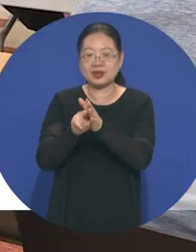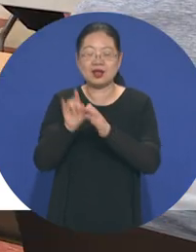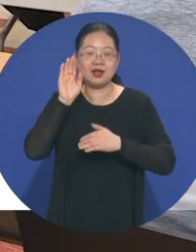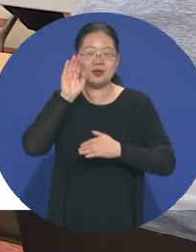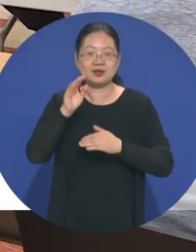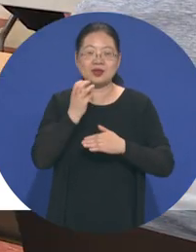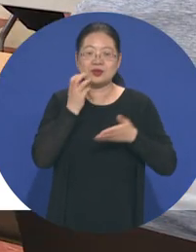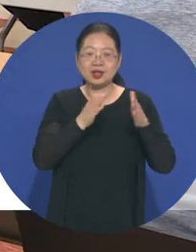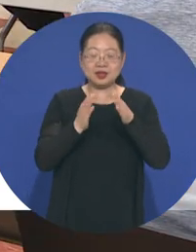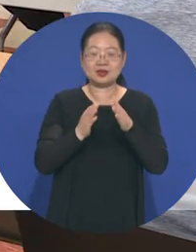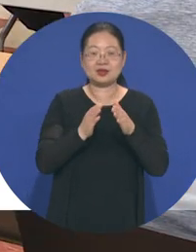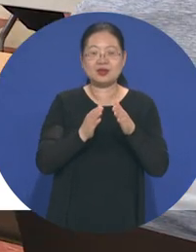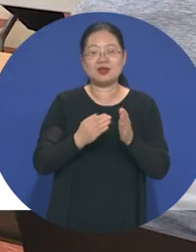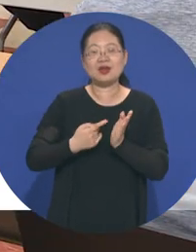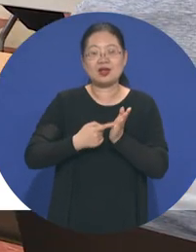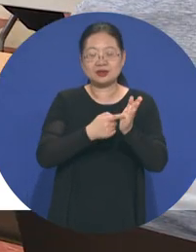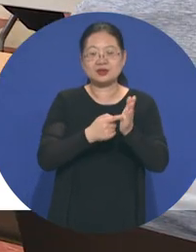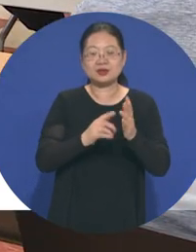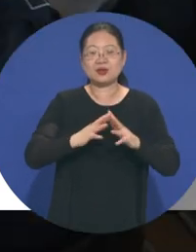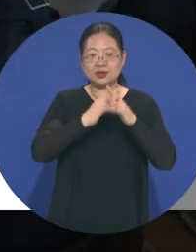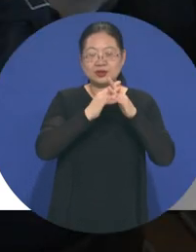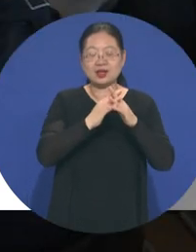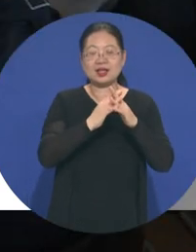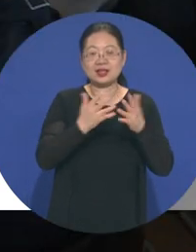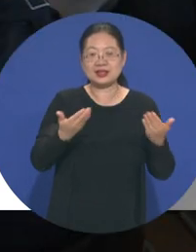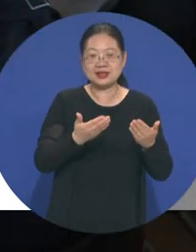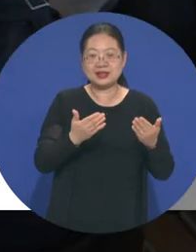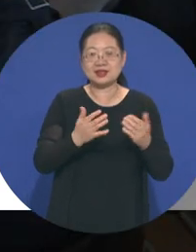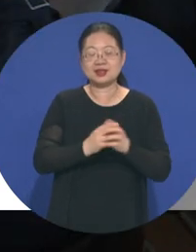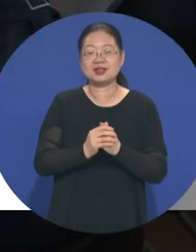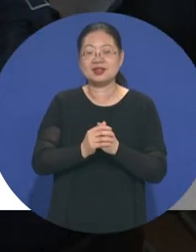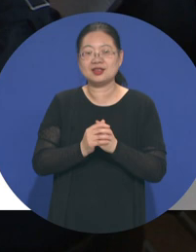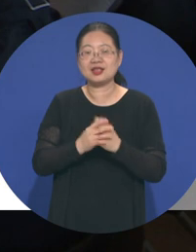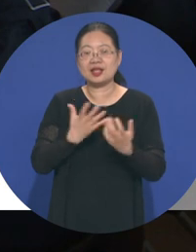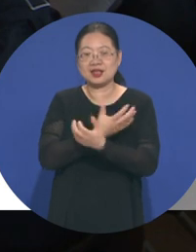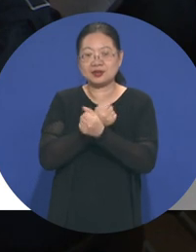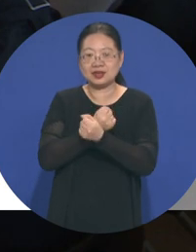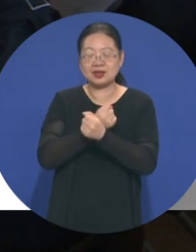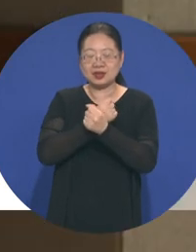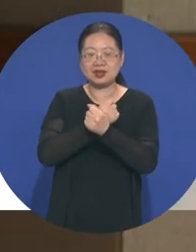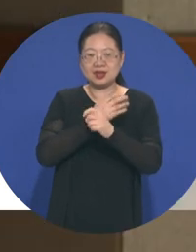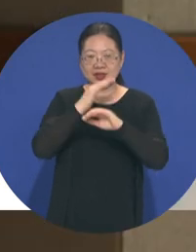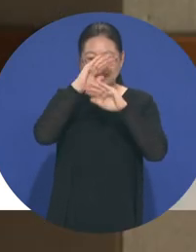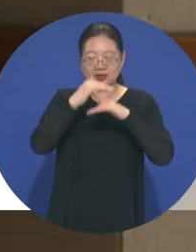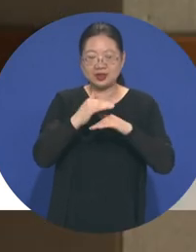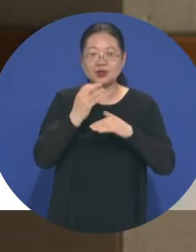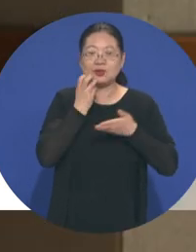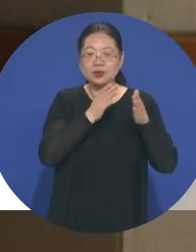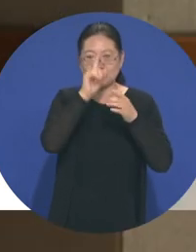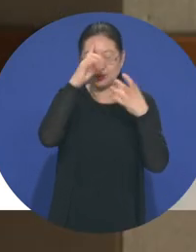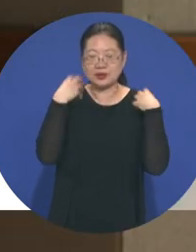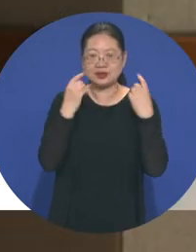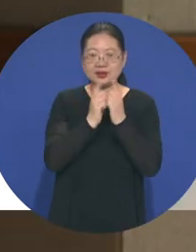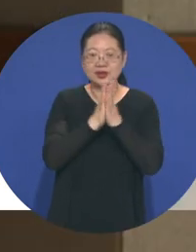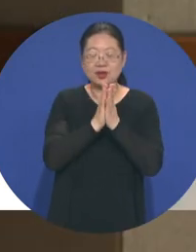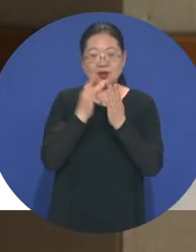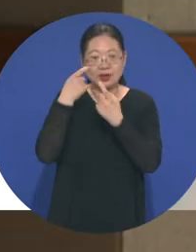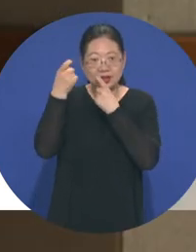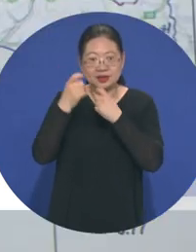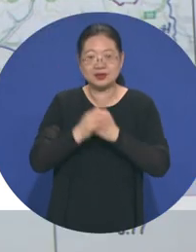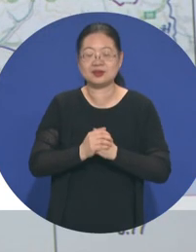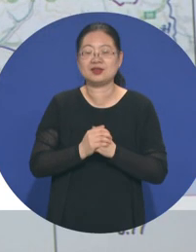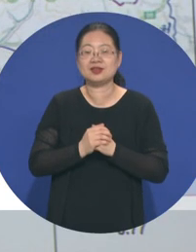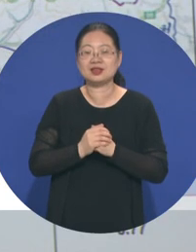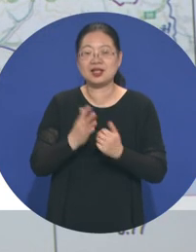것으로 앞으로 도에서 발주하는 건설공사의 경우 건설기계 임대차 계약을 도가 직접 확인하게 됩니다